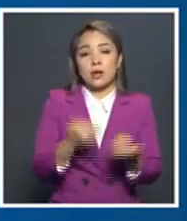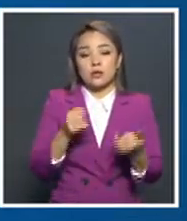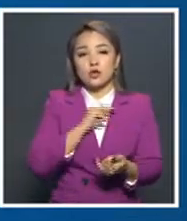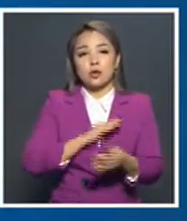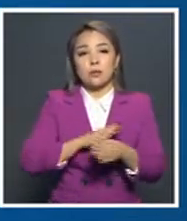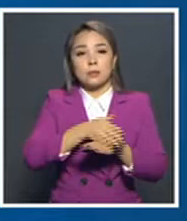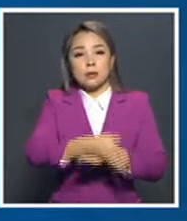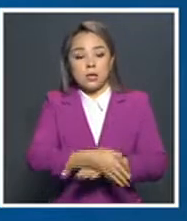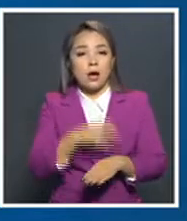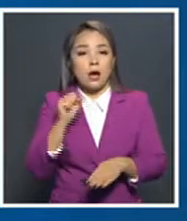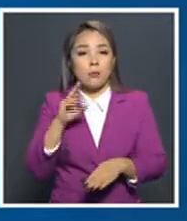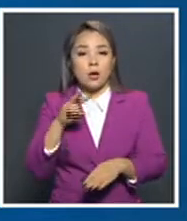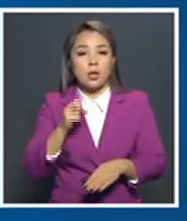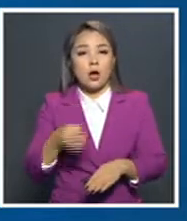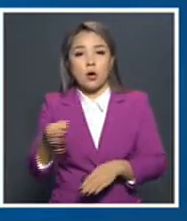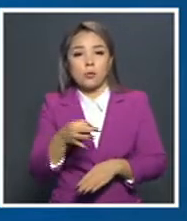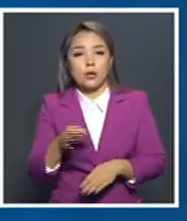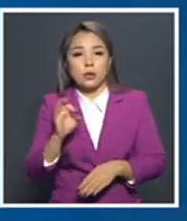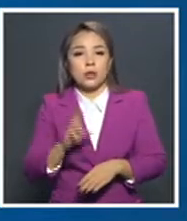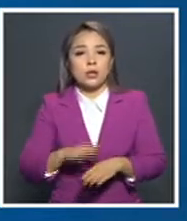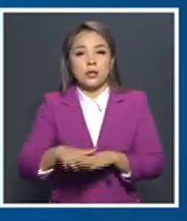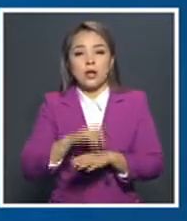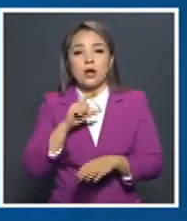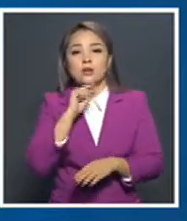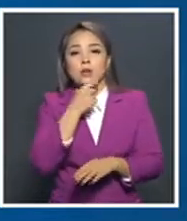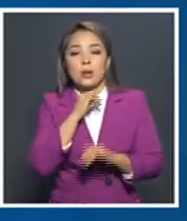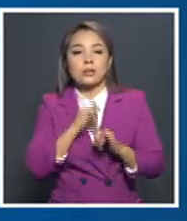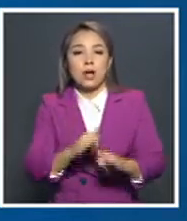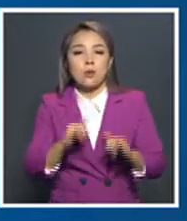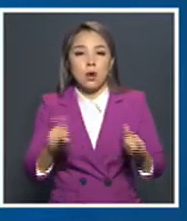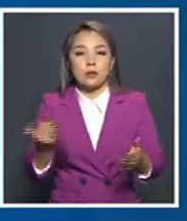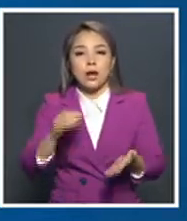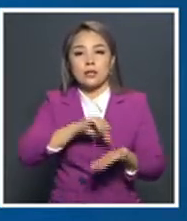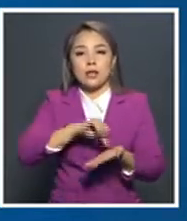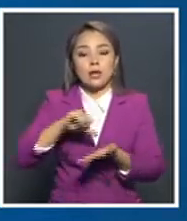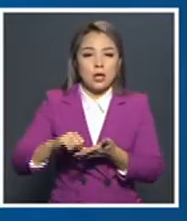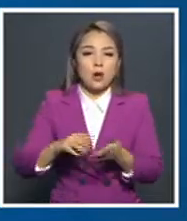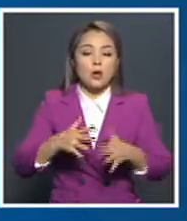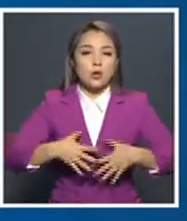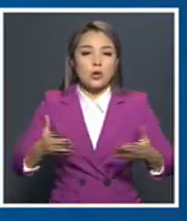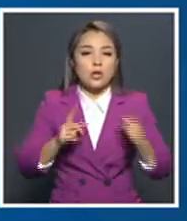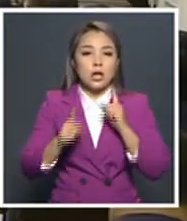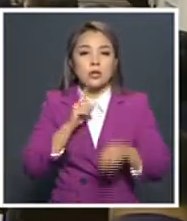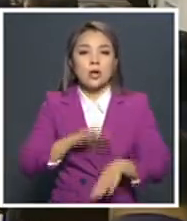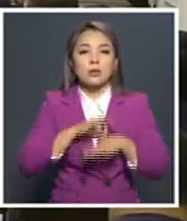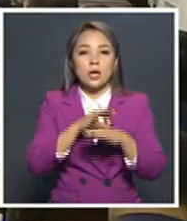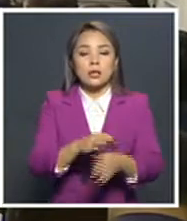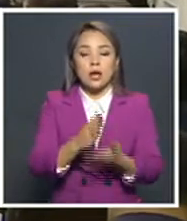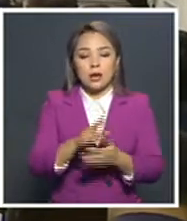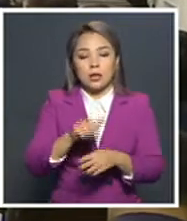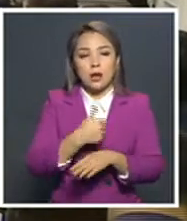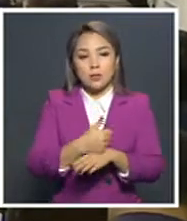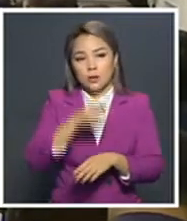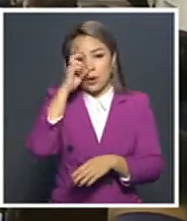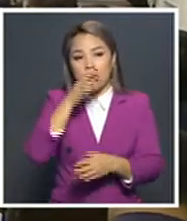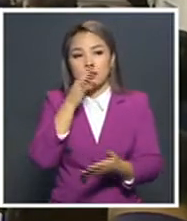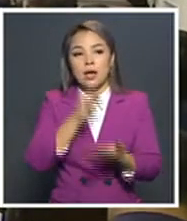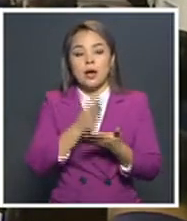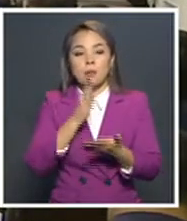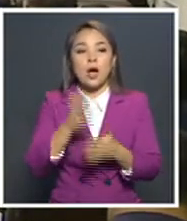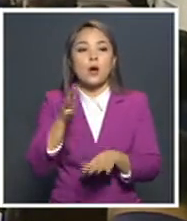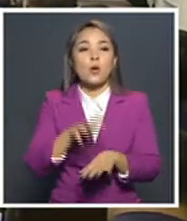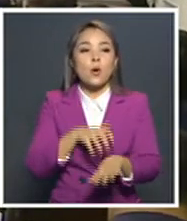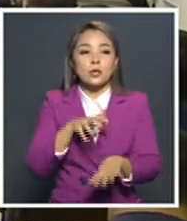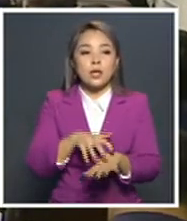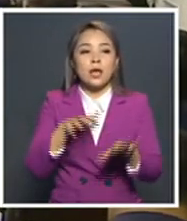Ақмола облысына барып, өңірдің әлеуметтік экономикалық дамуына қатысты үлкен жиын өткізген мемлекет басшысы осылай деді. Яғни Көкшетау